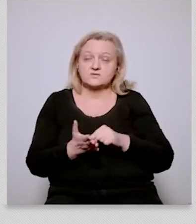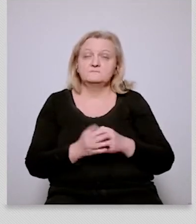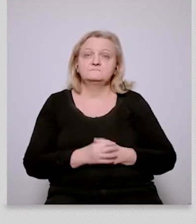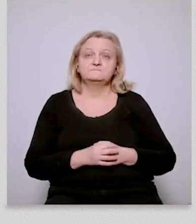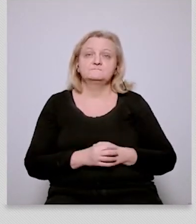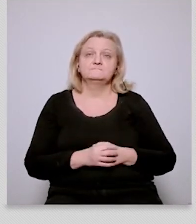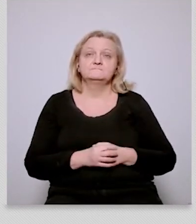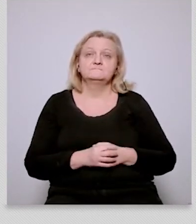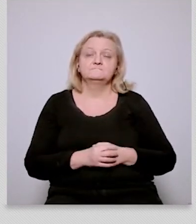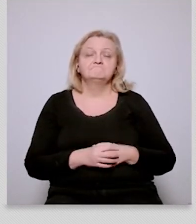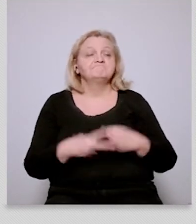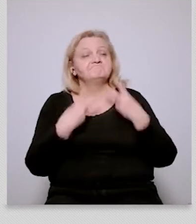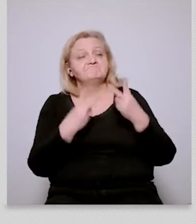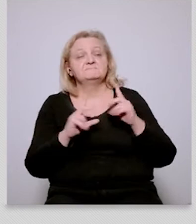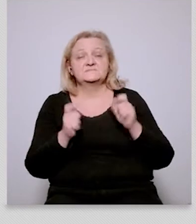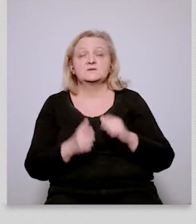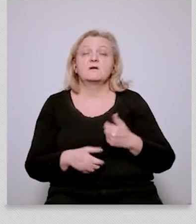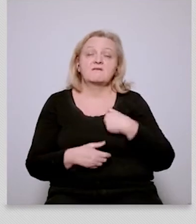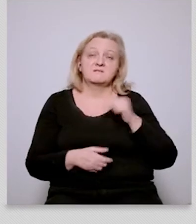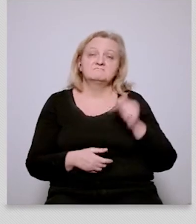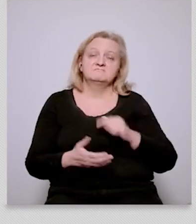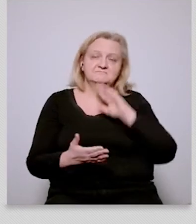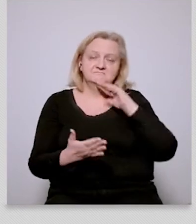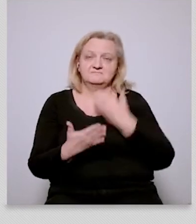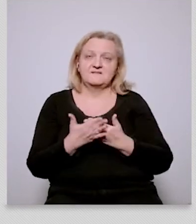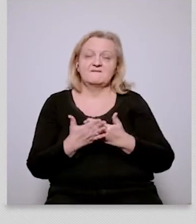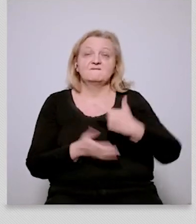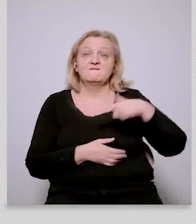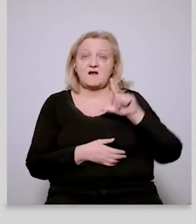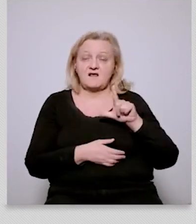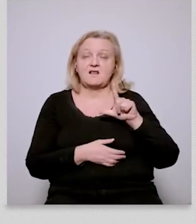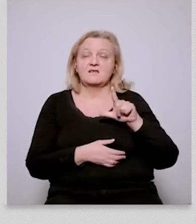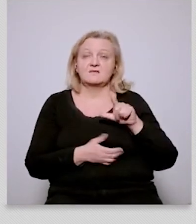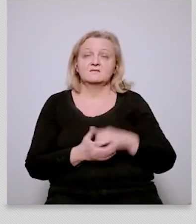to co widzimy muszę przyznać że dokładnie dwa lata temu